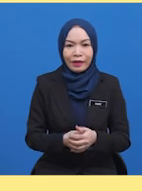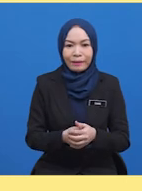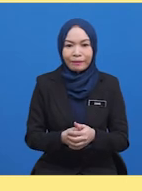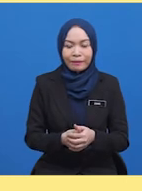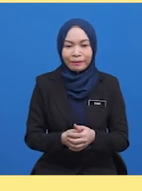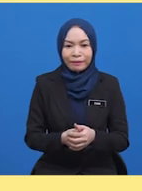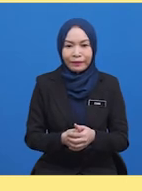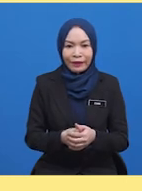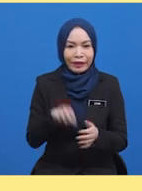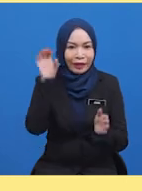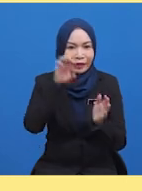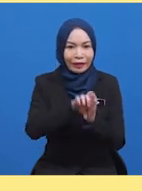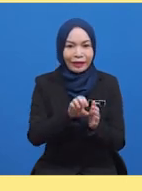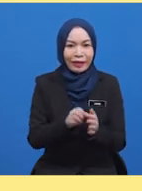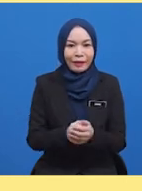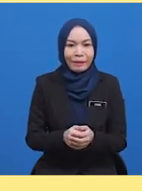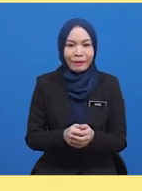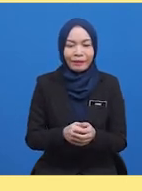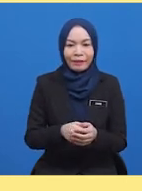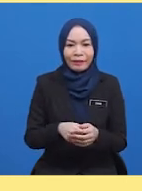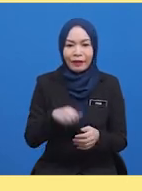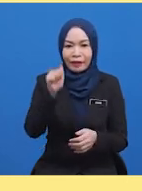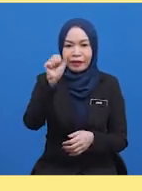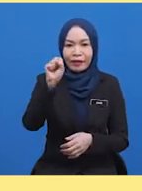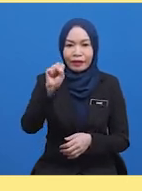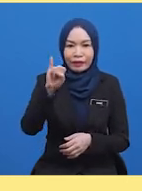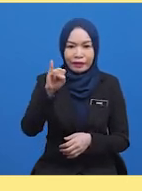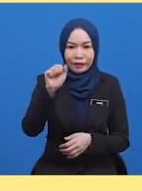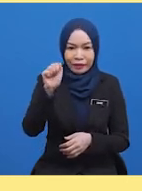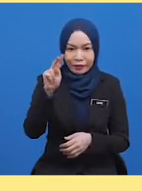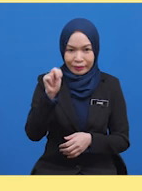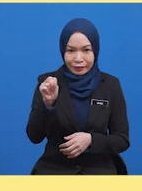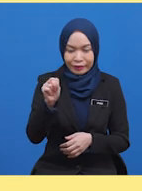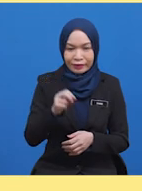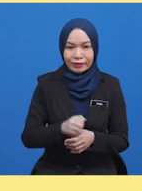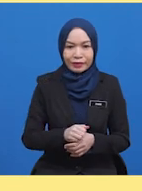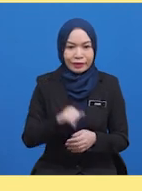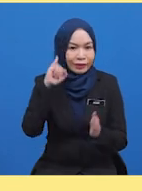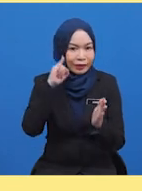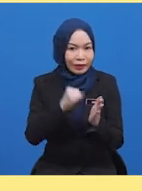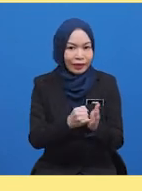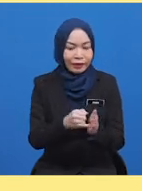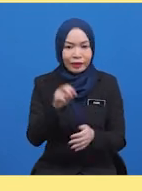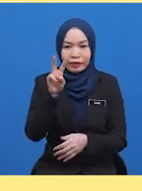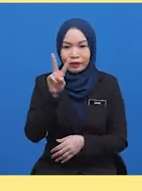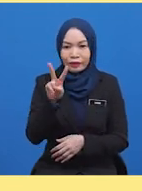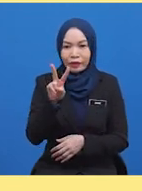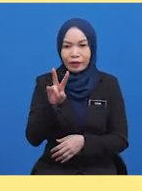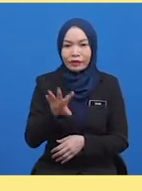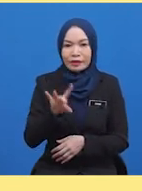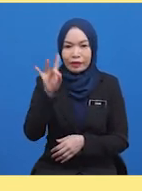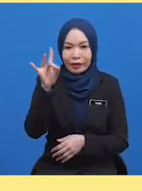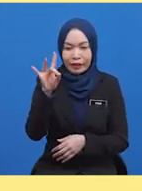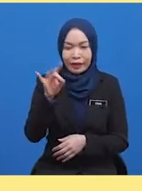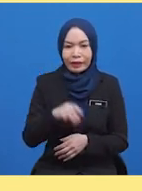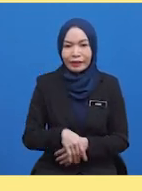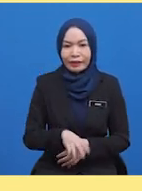fotografer of the year Edition job Rafiq image of Asia 2018 dan